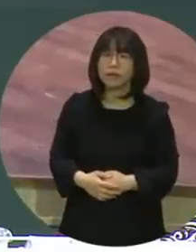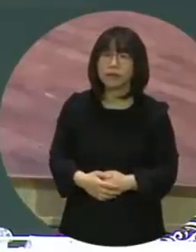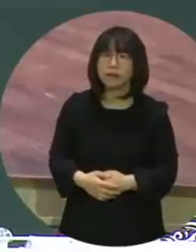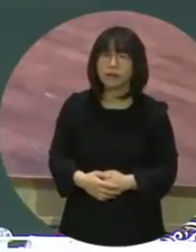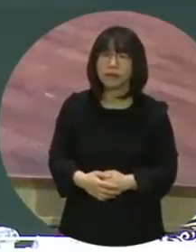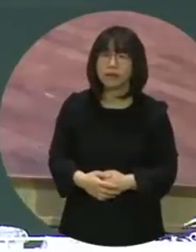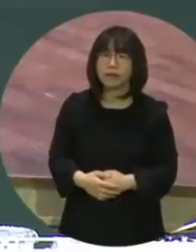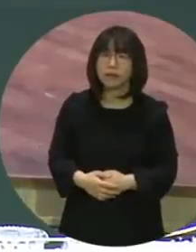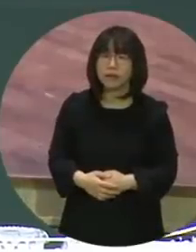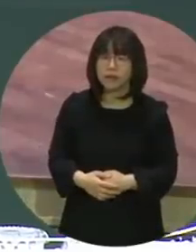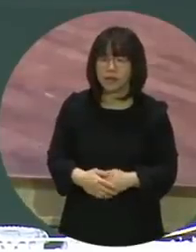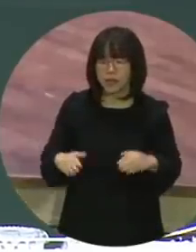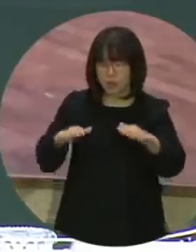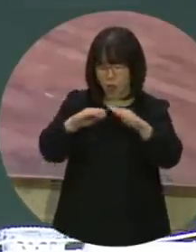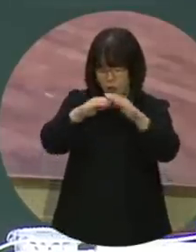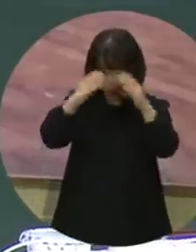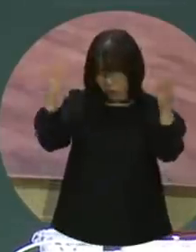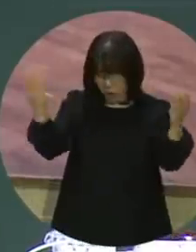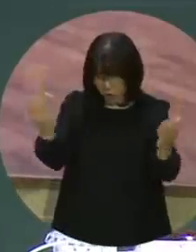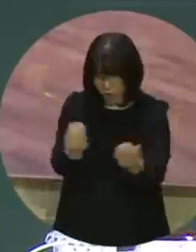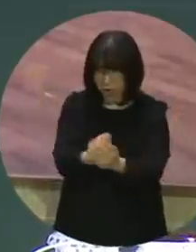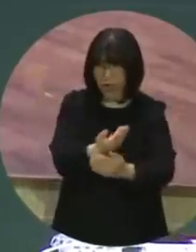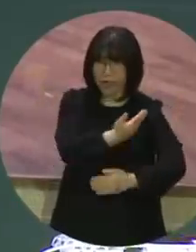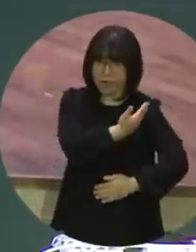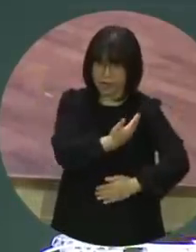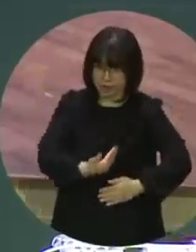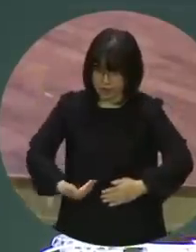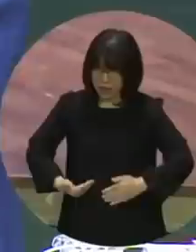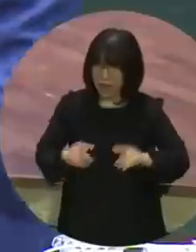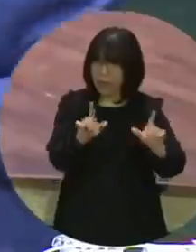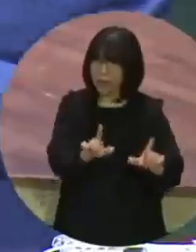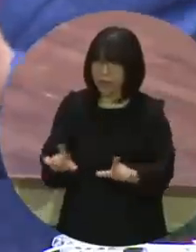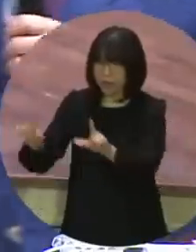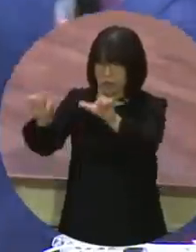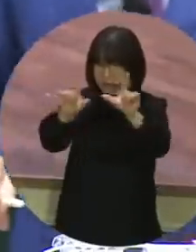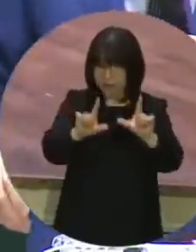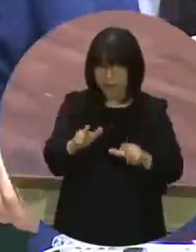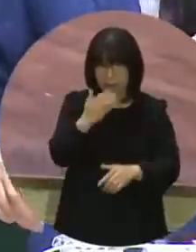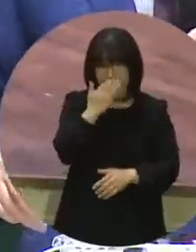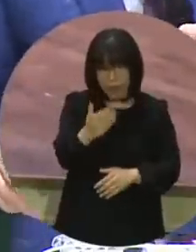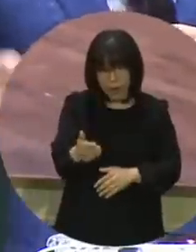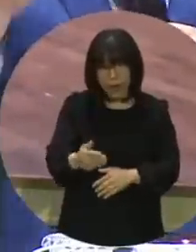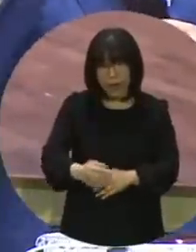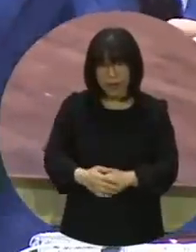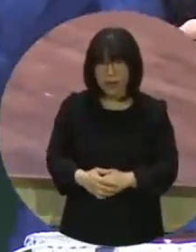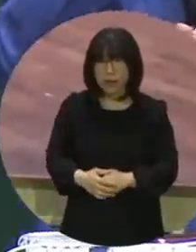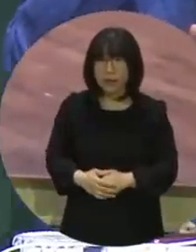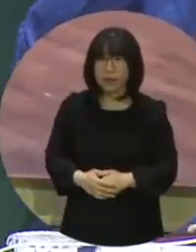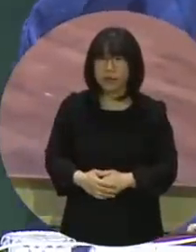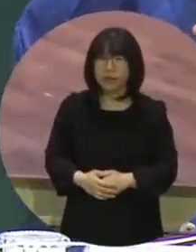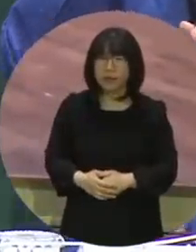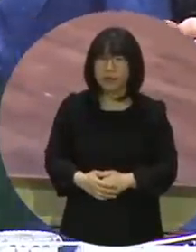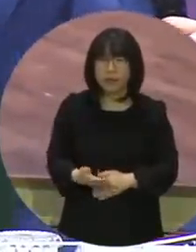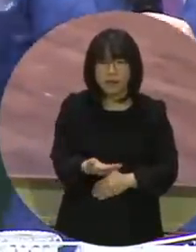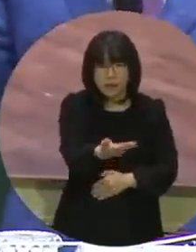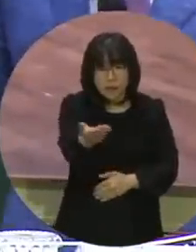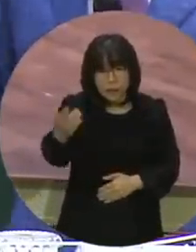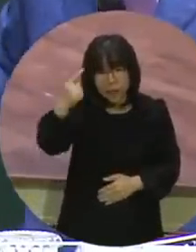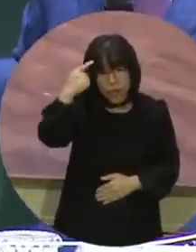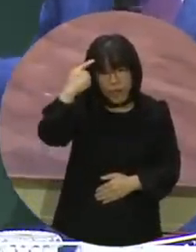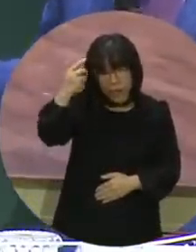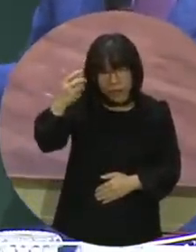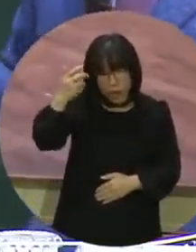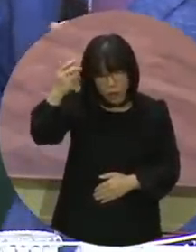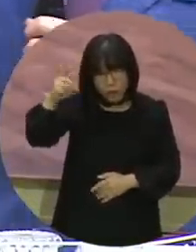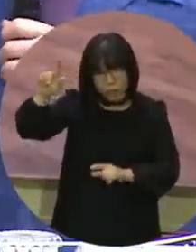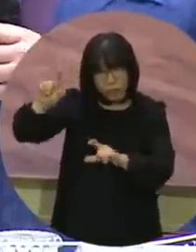절대 제자의 삶을 살 절대 제자가 되지 않으면 안 돼요. 여러분이 영적으로요 하나님